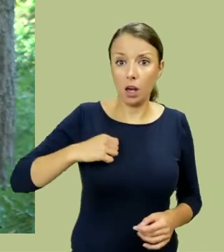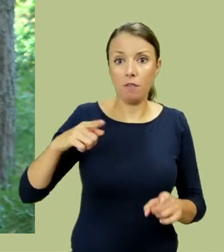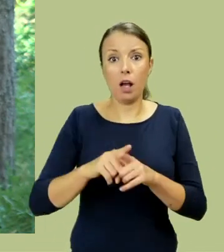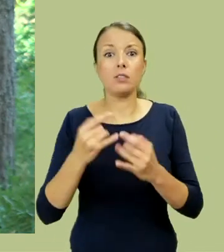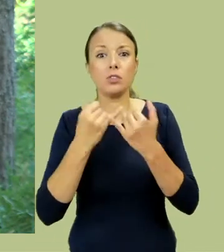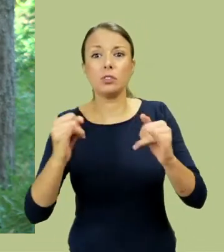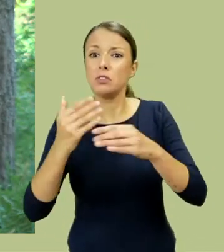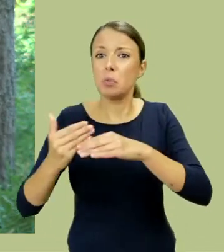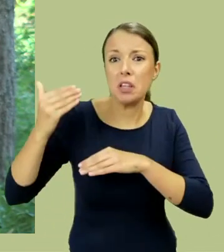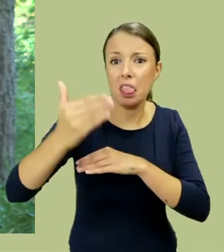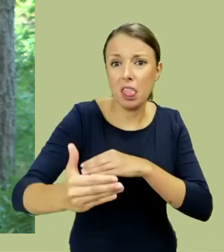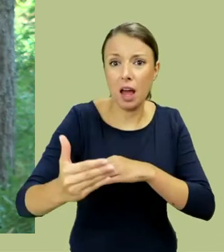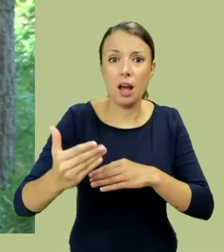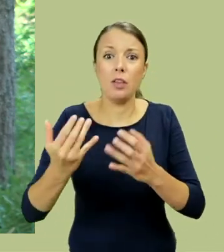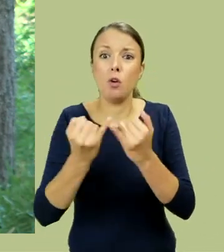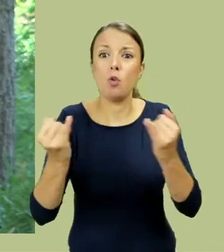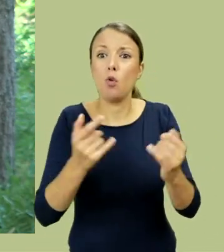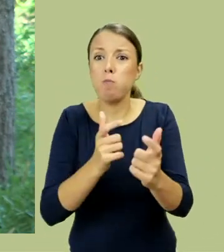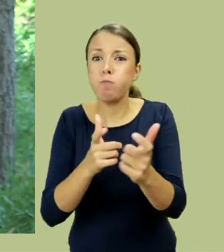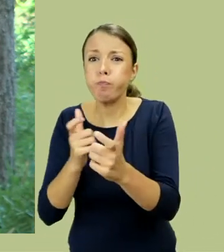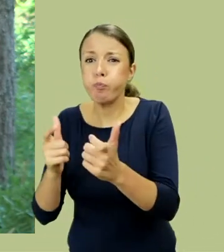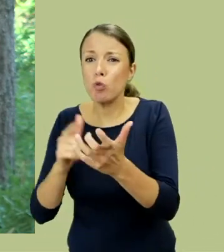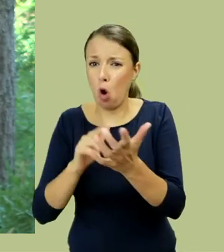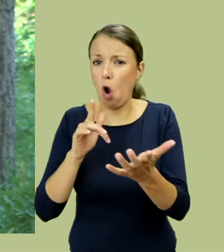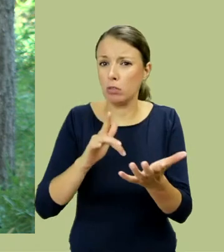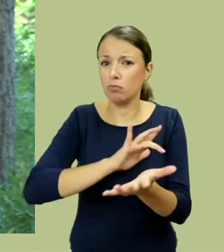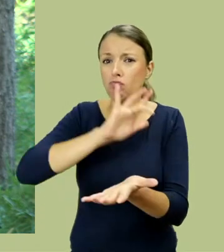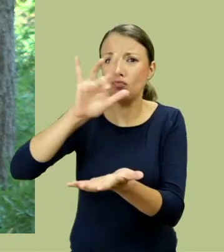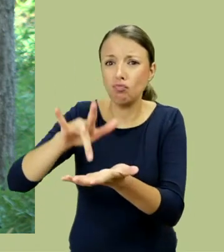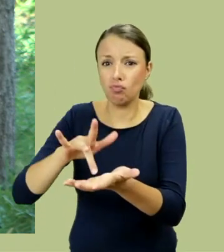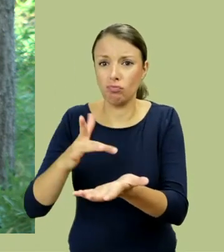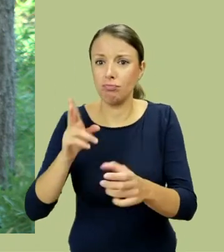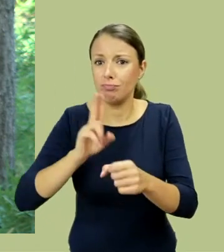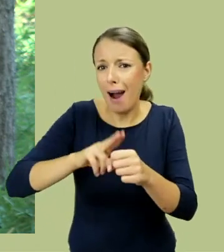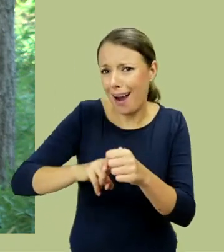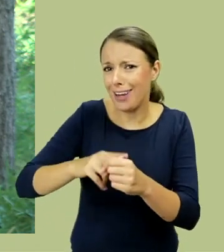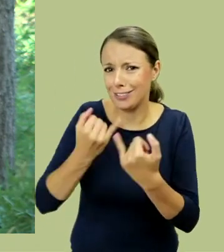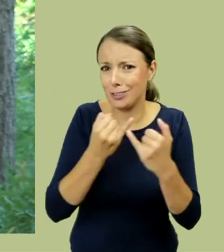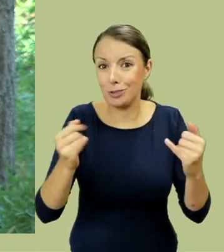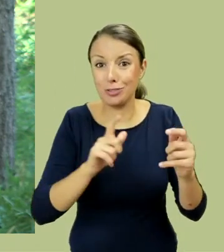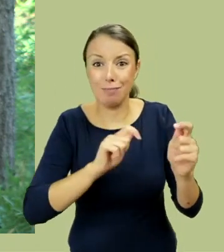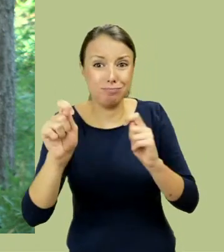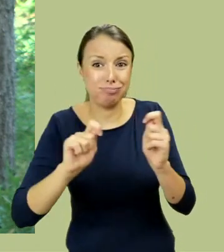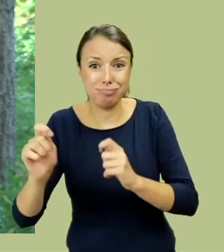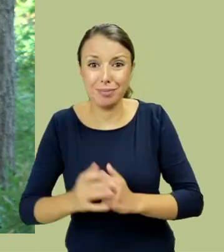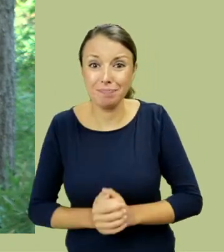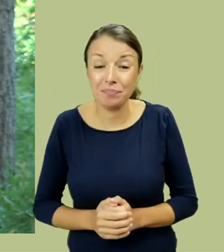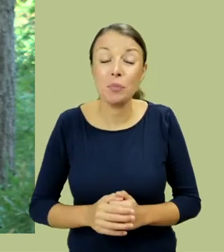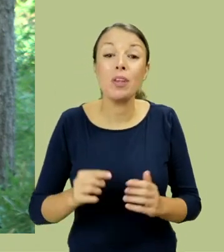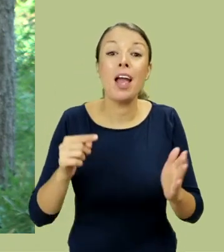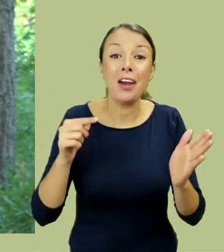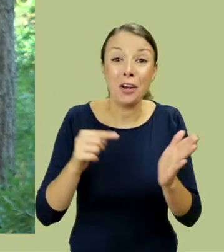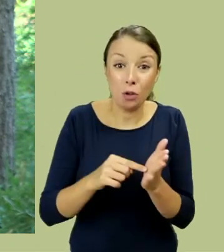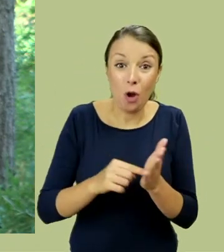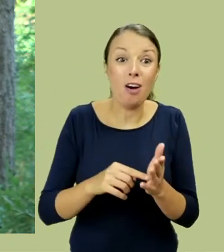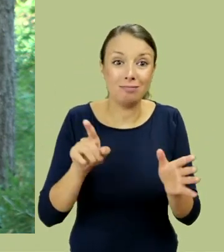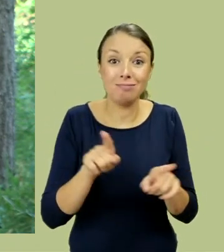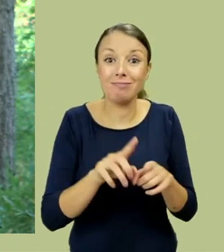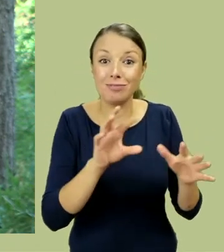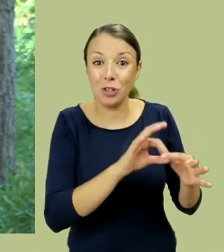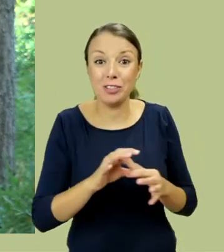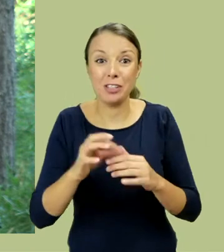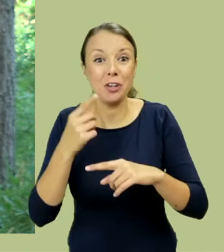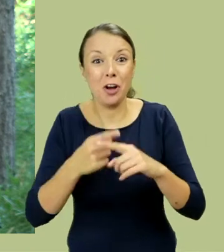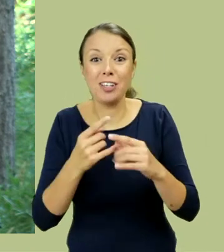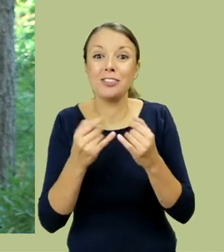I z tym wiąże się sporo anegdot, a ja z kolei z szacunkiem pomyślałam o Aleksandrze, kiedy czytałam jej wspomnienia, ponieważ akurat o